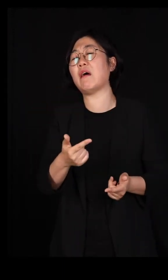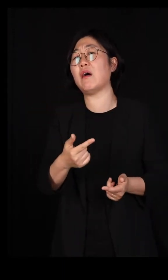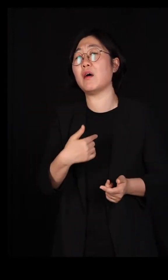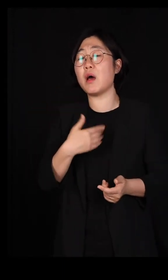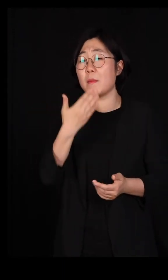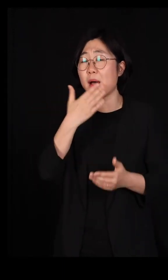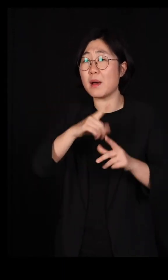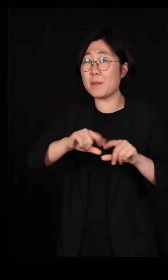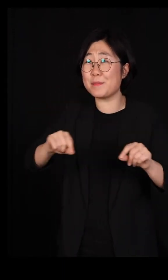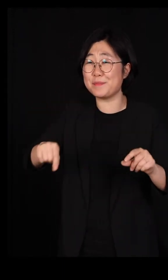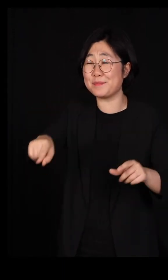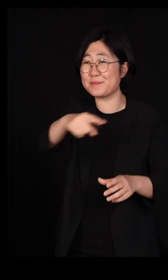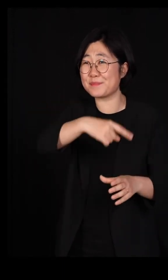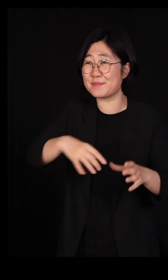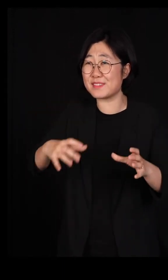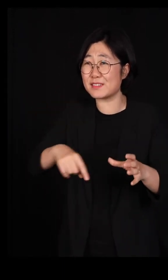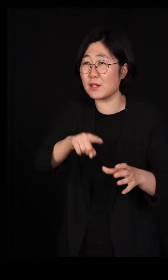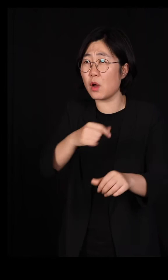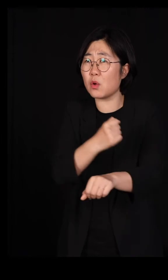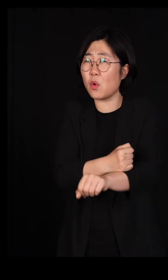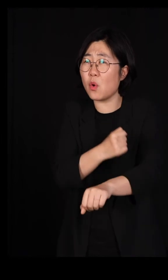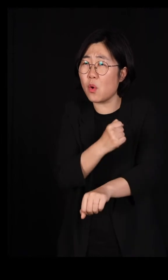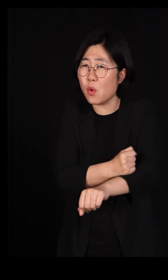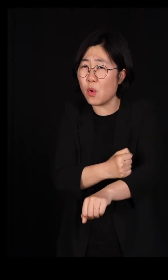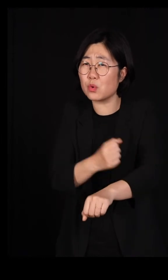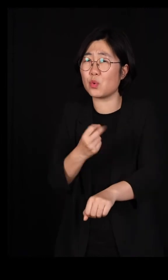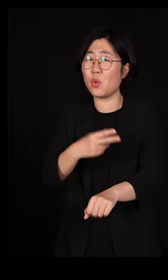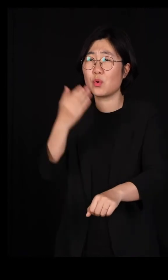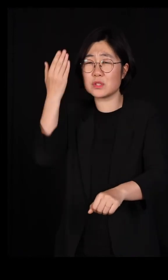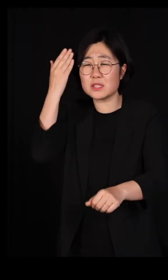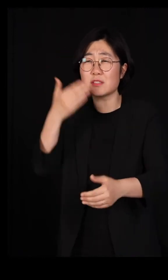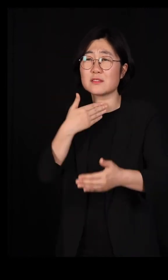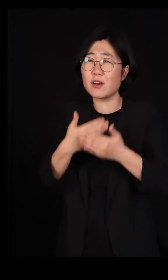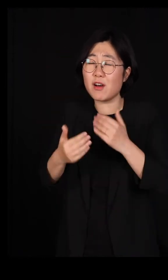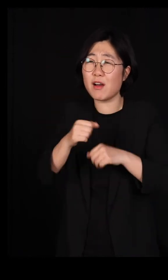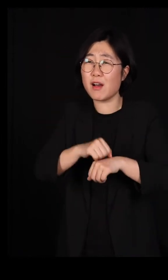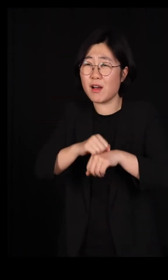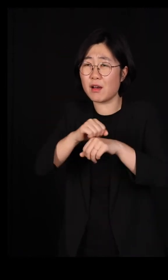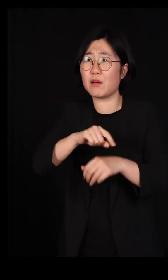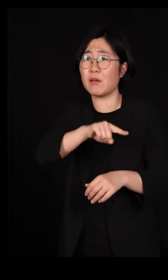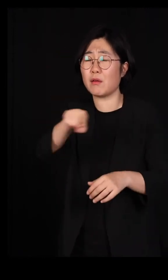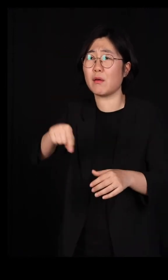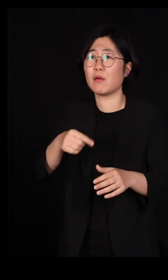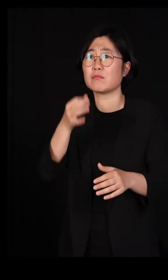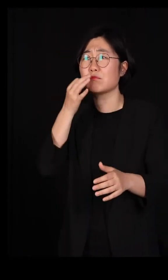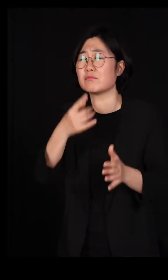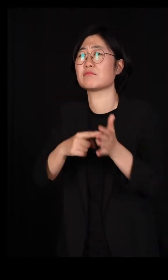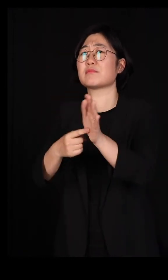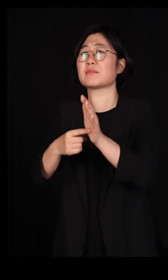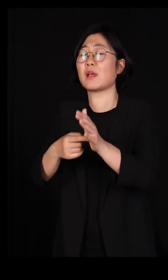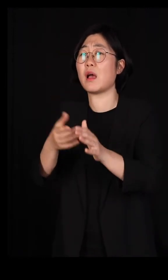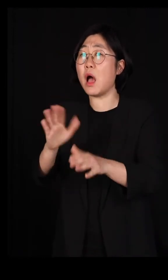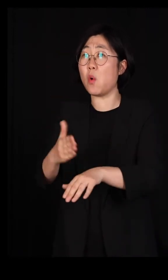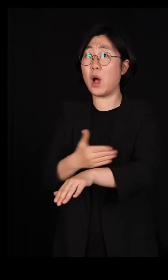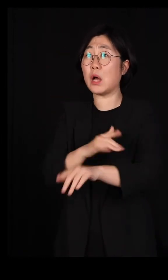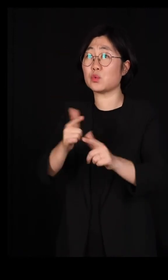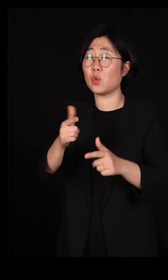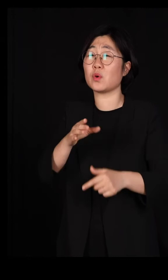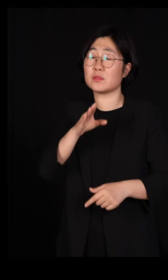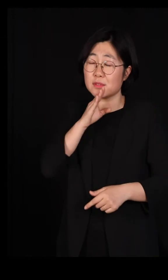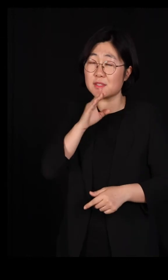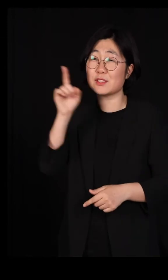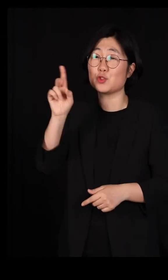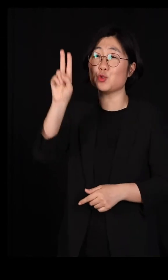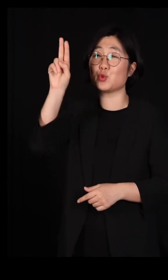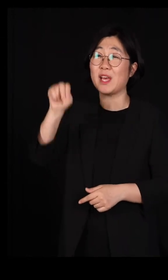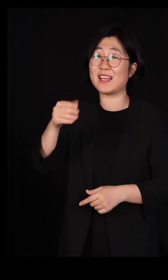우리의 밥상에는 그들의 노동력과 그들의 지식이 굉장히 많은 영향을 끼치고 있다고 강조를 하고 있습니다. 과장이 아니라 실제로 유엔 식량